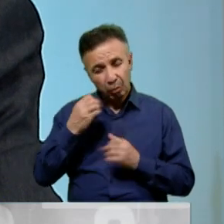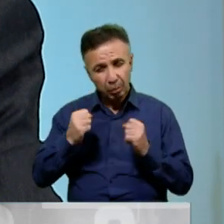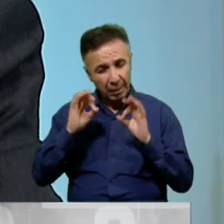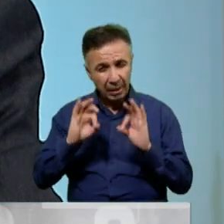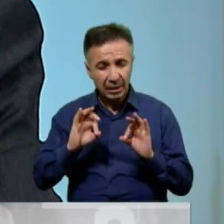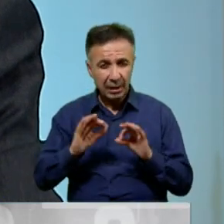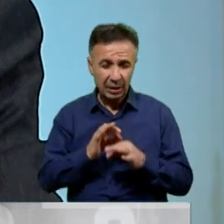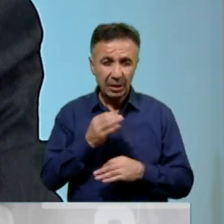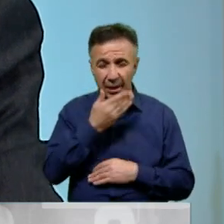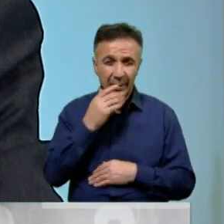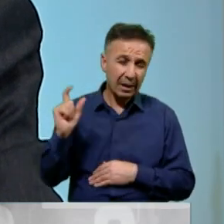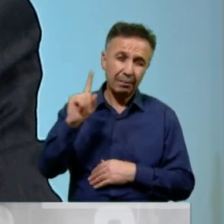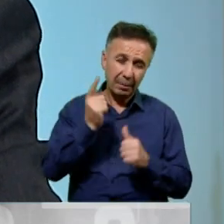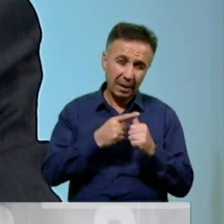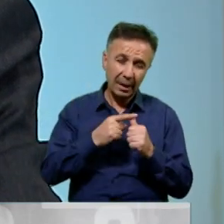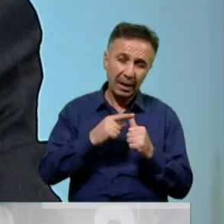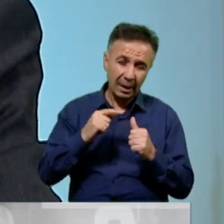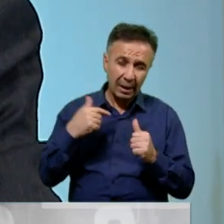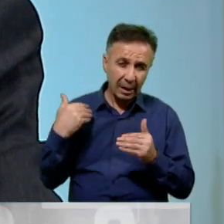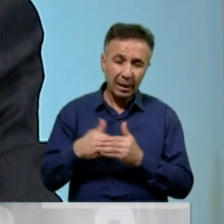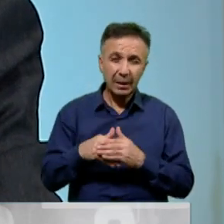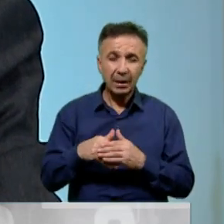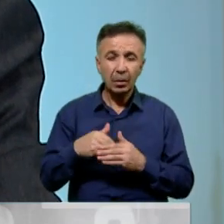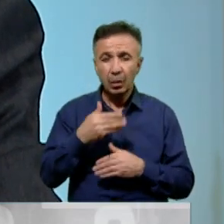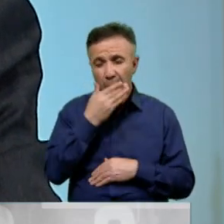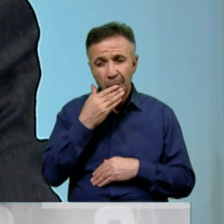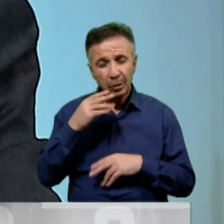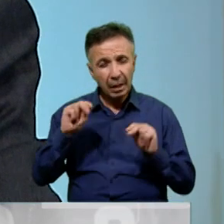Ramazan ayının birine kadar orucu tam tuttuğu takdirde